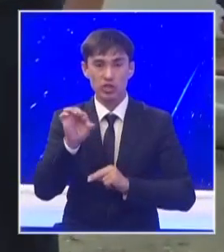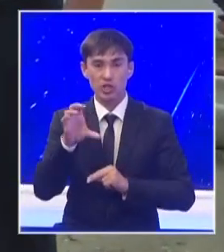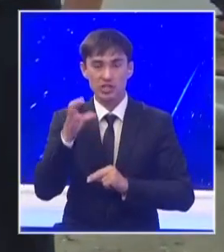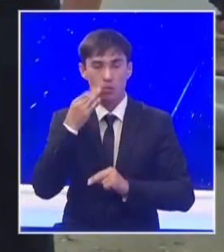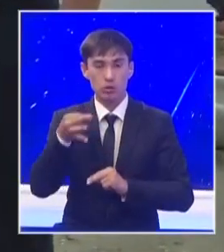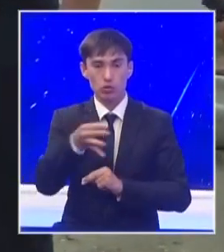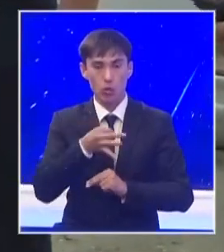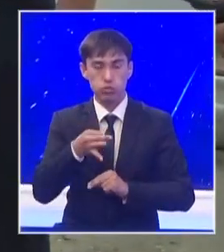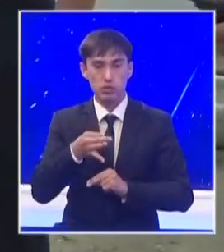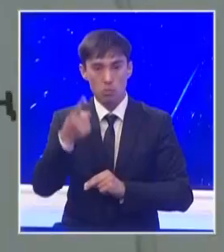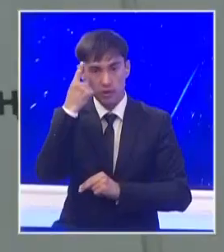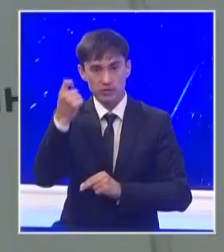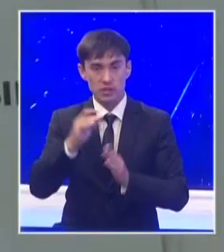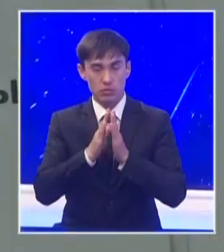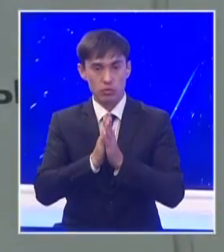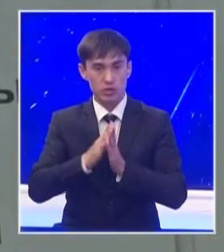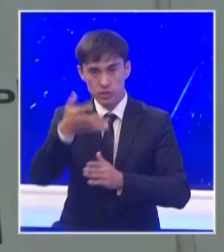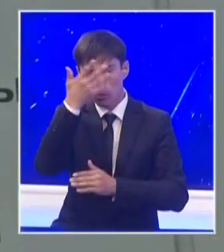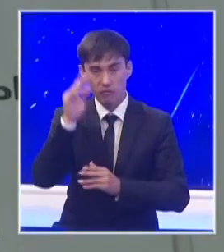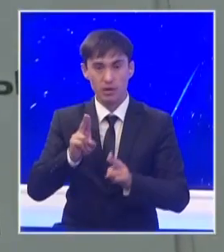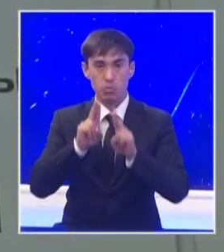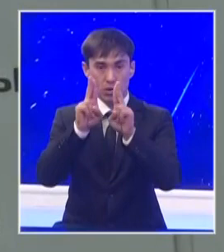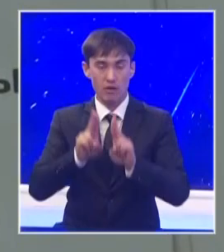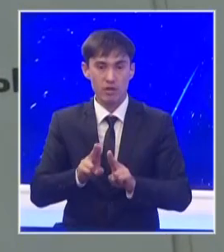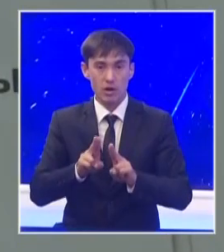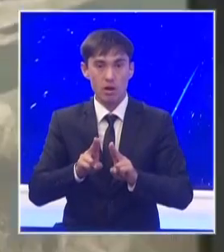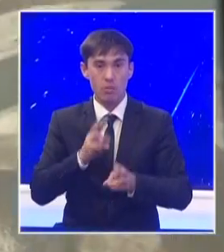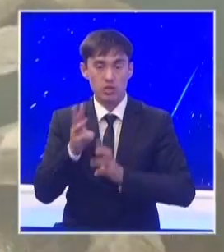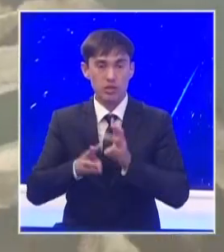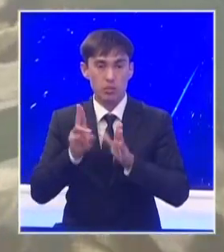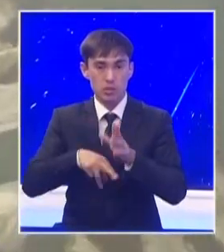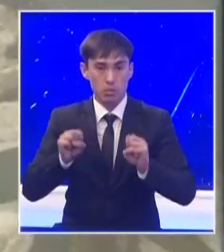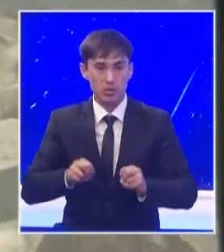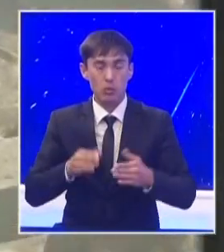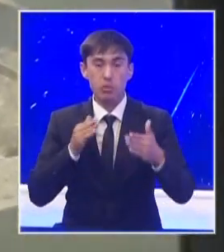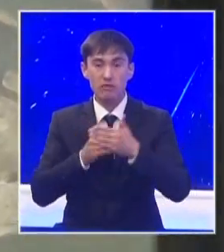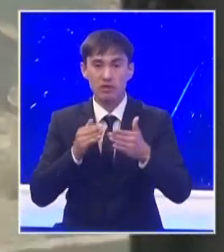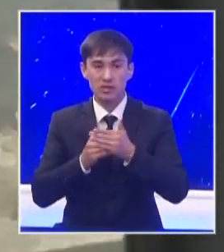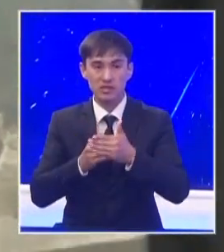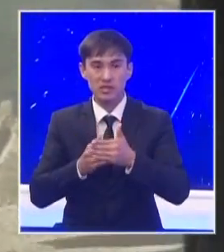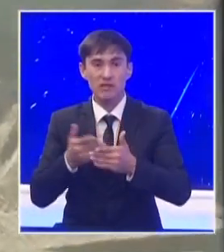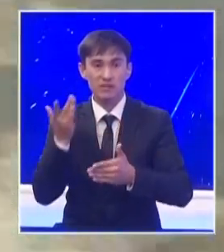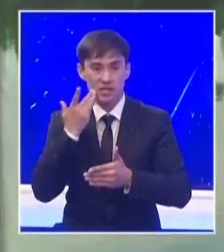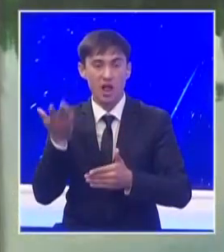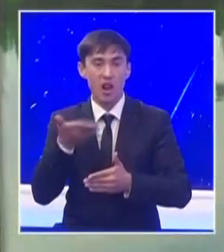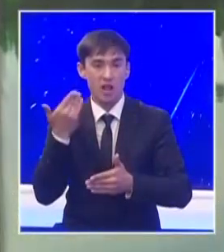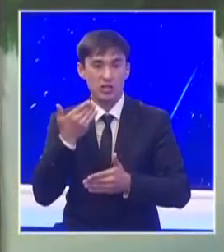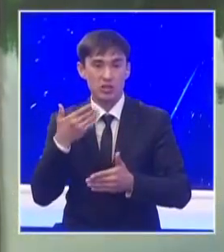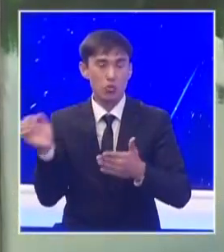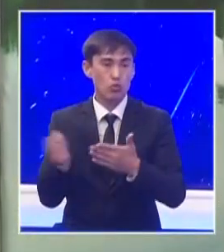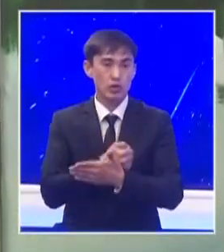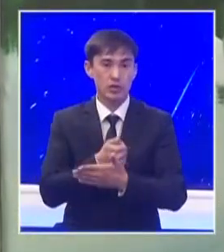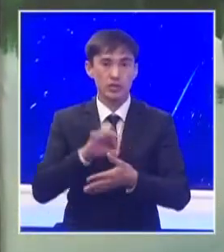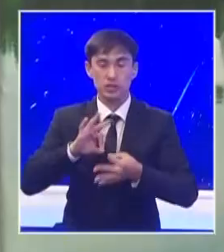Алматинской области призывают граждан не забывать о правилах пожарной безопасности. Ведь предотвратить возгорание всегда легче, чем его